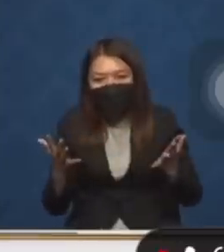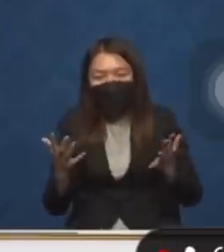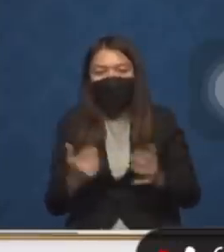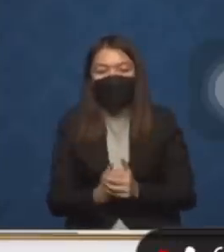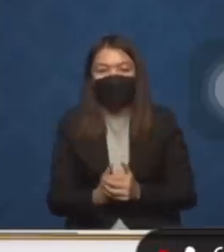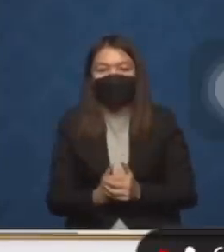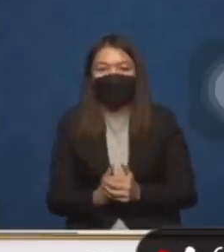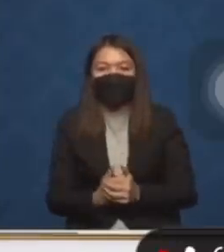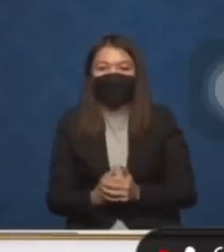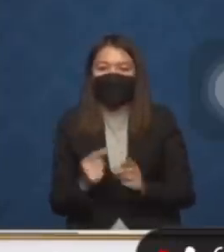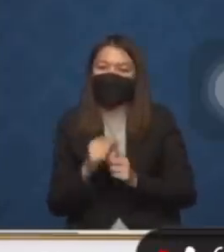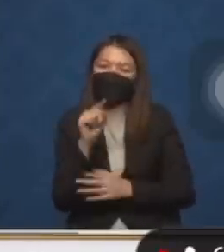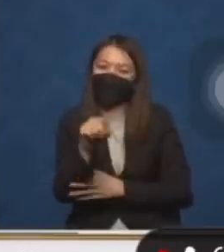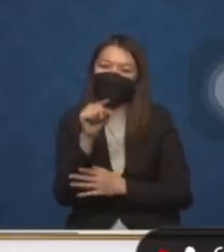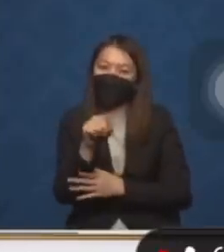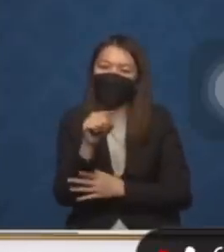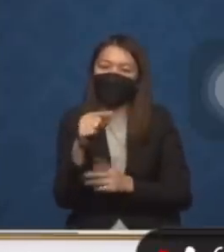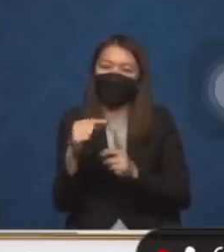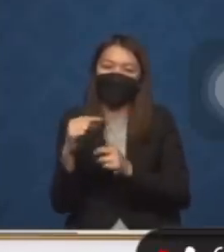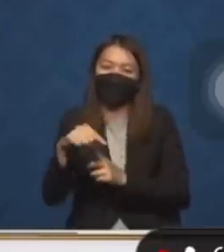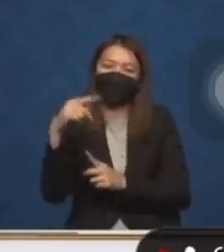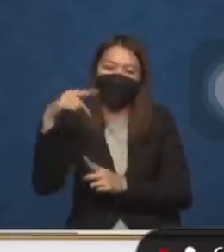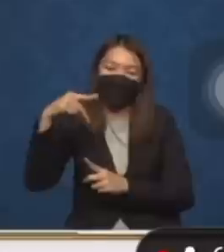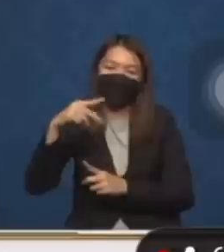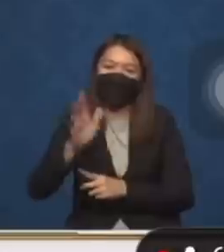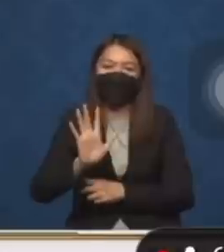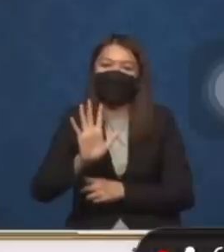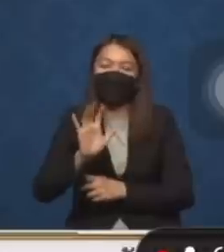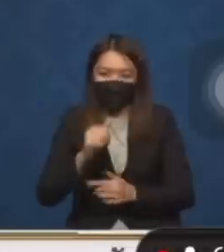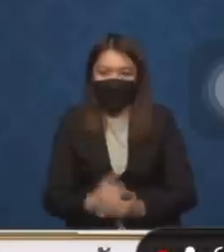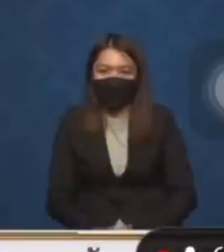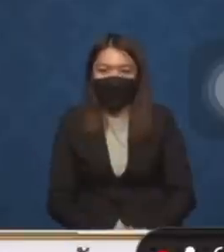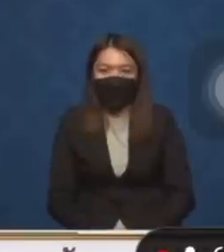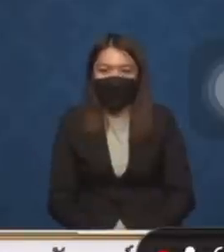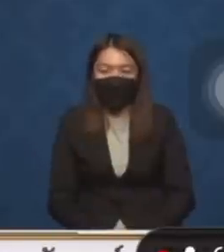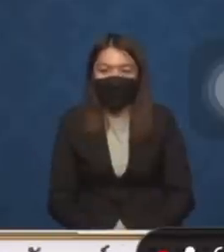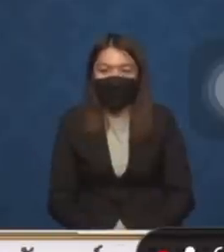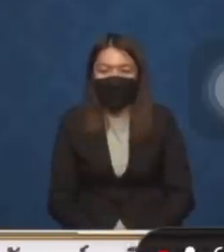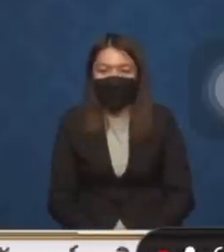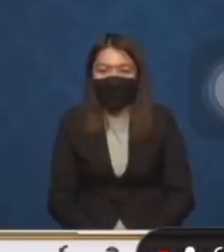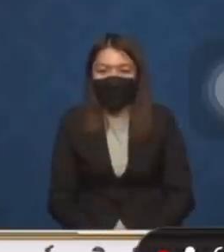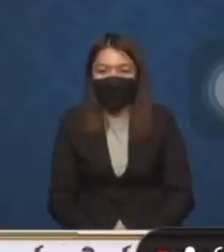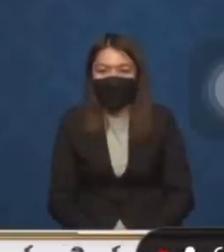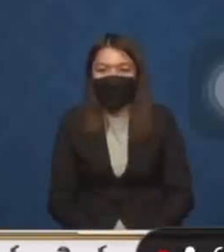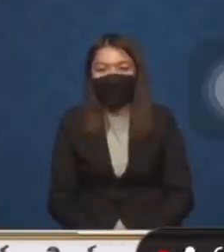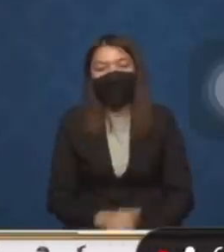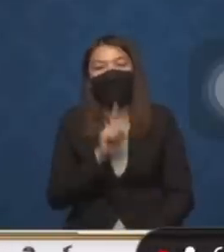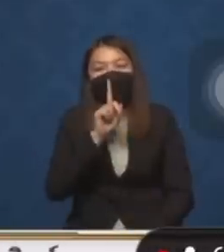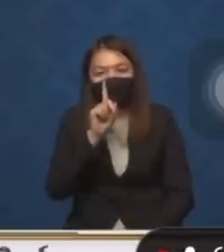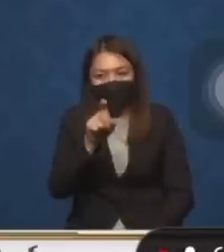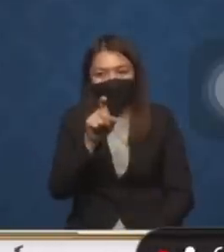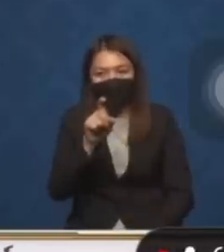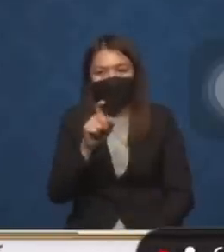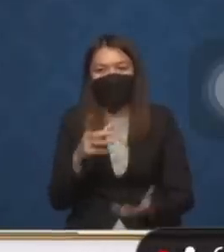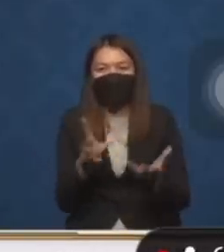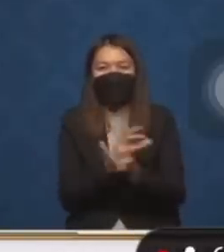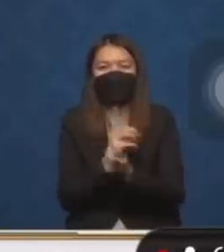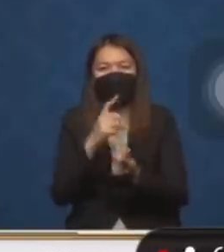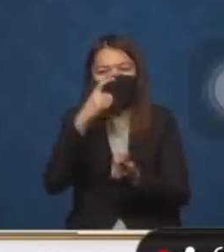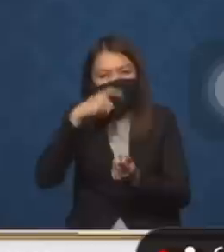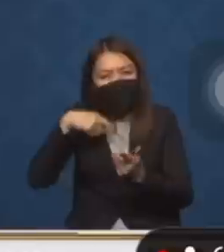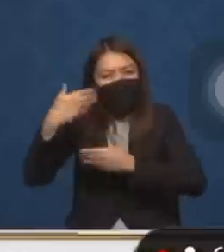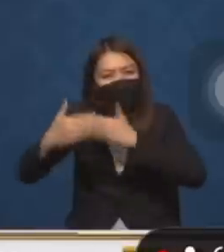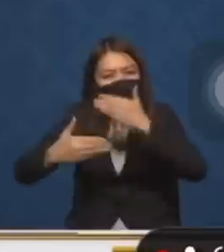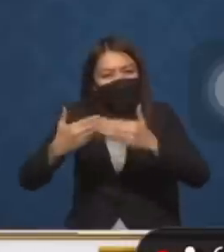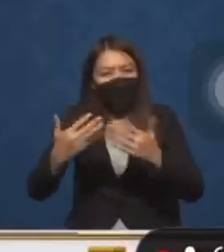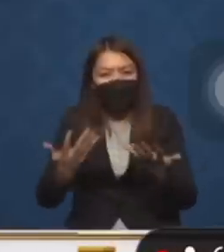ทจะต้องคงประกาศoliaฐานขอำตพิเศษเหล่านี้เอาไ้ที่ยลงหลืออยู่กเพียแตคำถามว่าสัคมไยจะเดินหน้าต